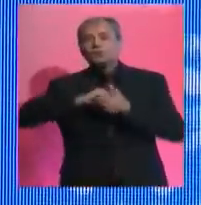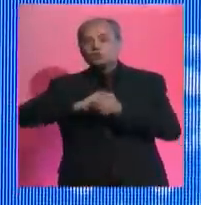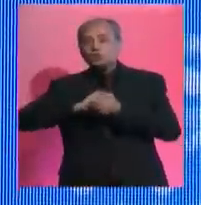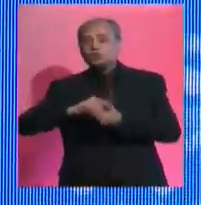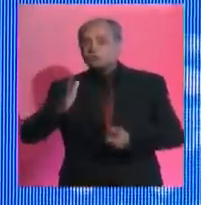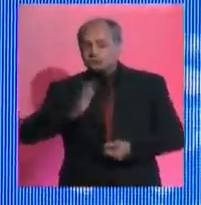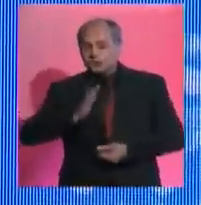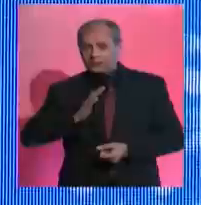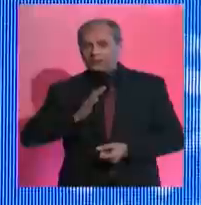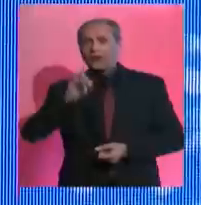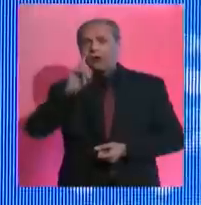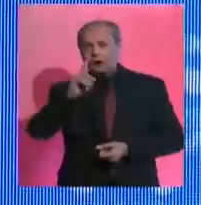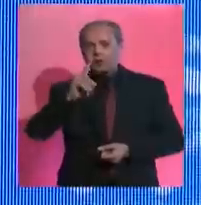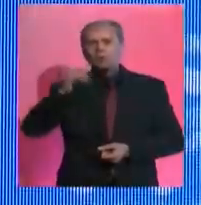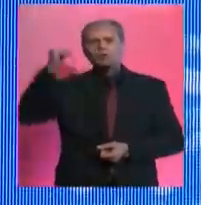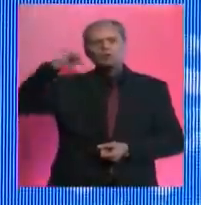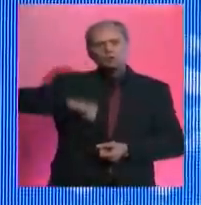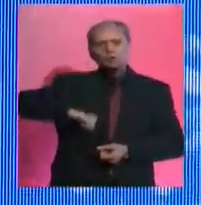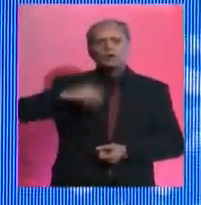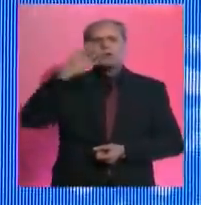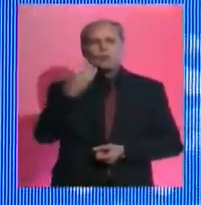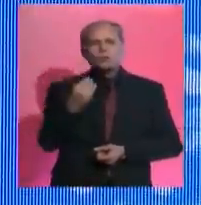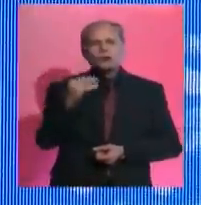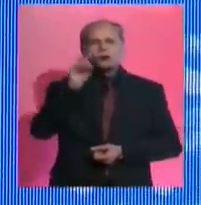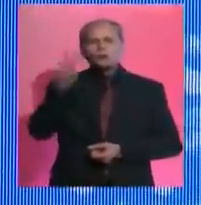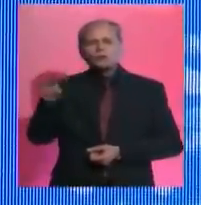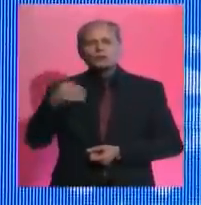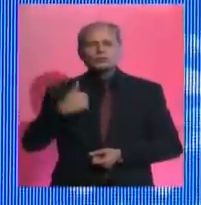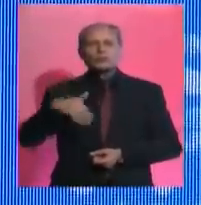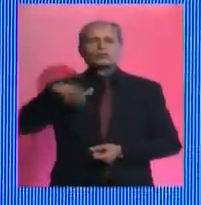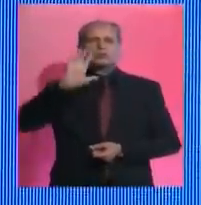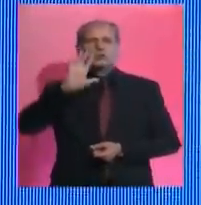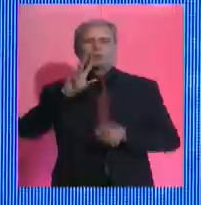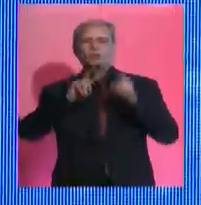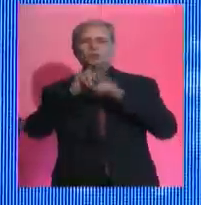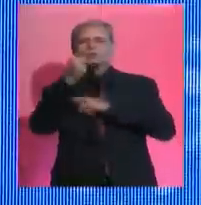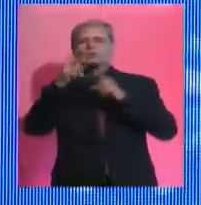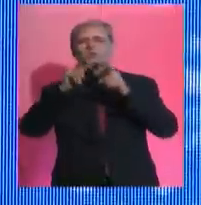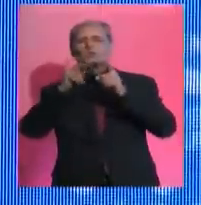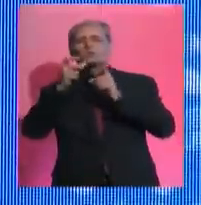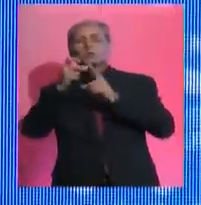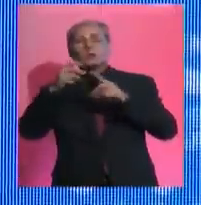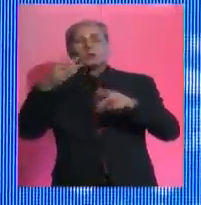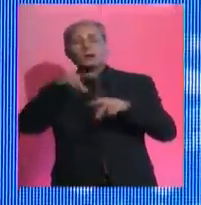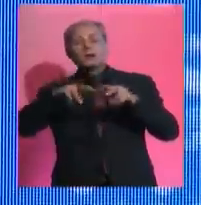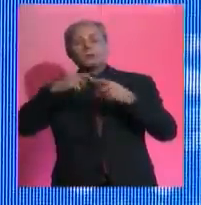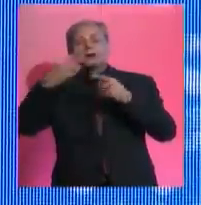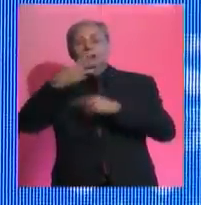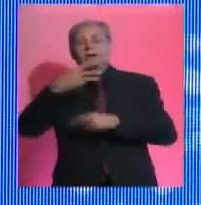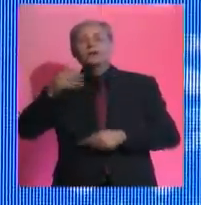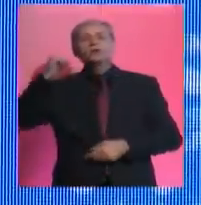dostlarımız vardır ancak düşman olarak gördüklerimiz yoktur Yunus Emre'nin dediği gibi